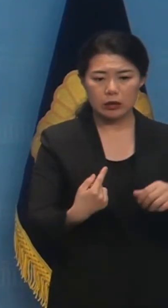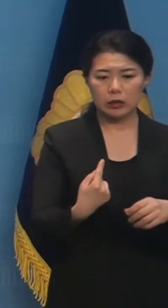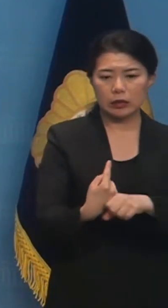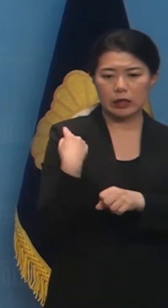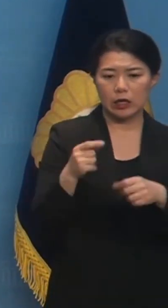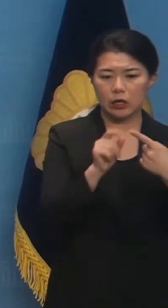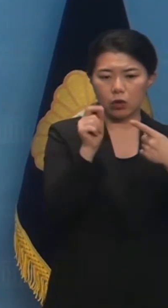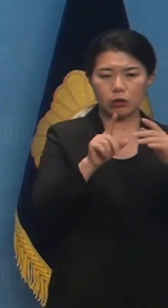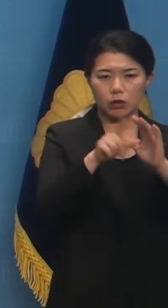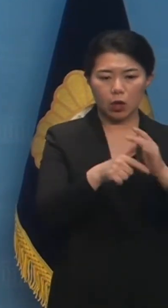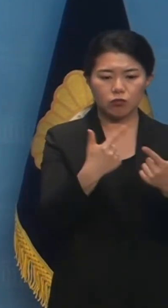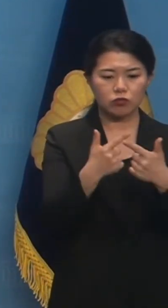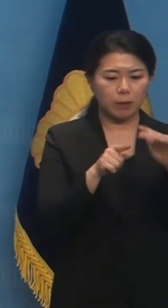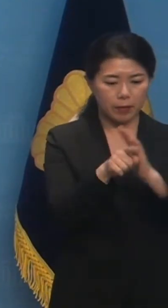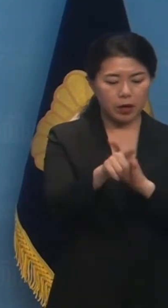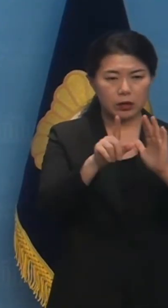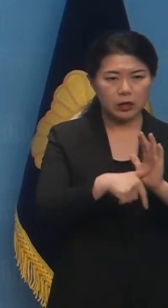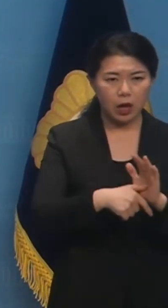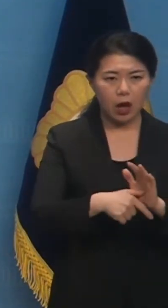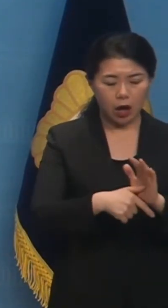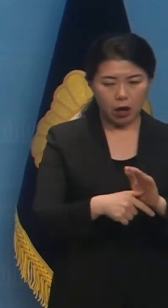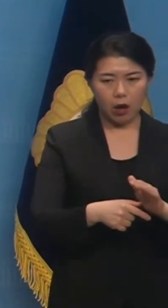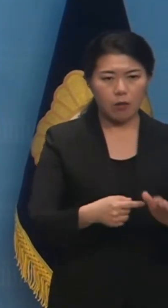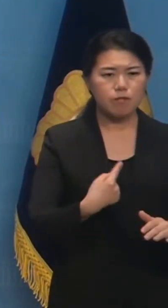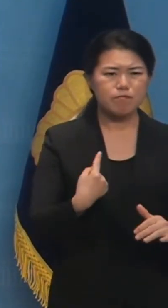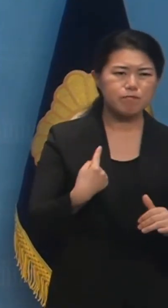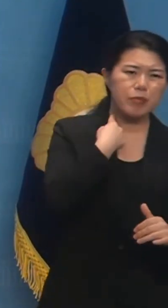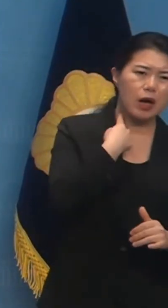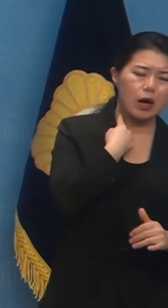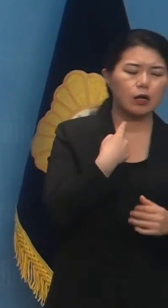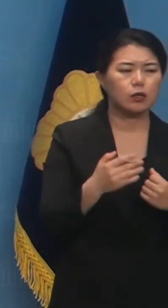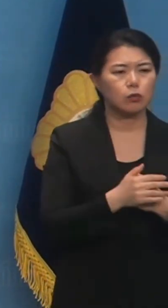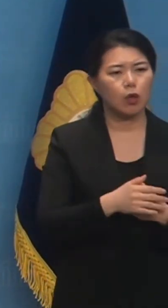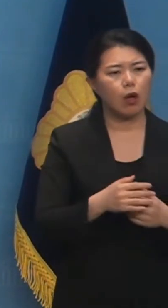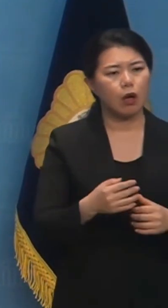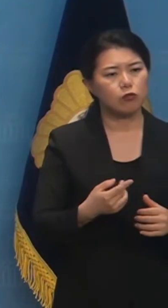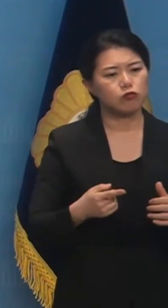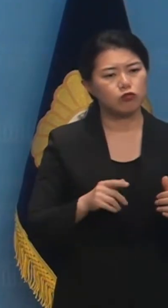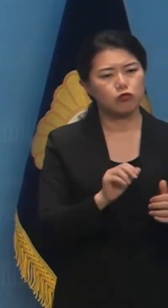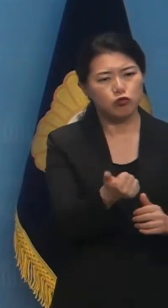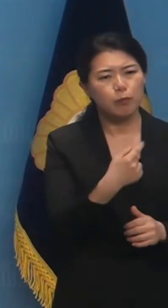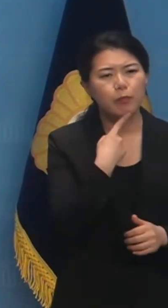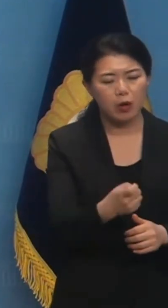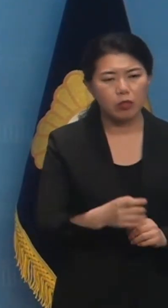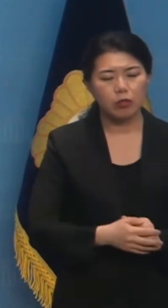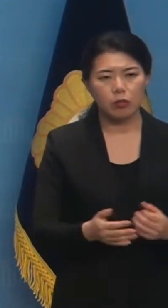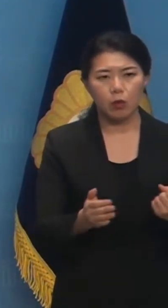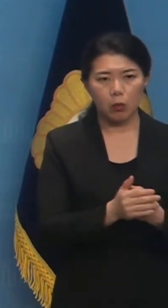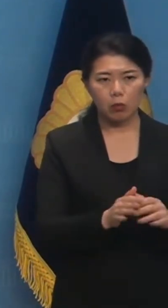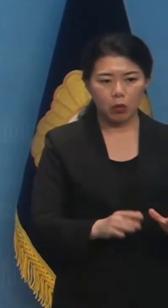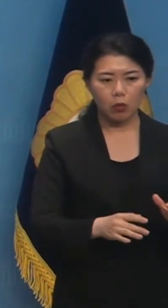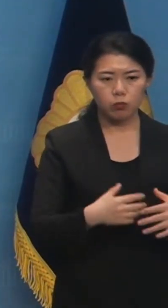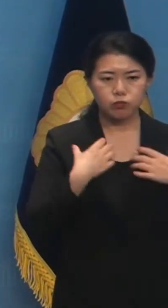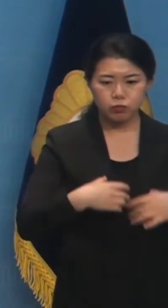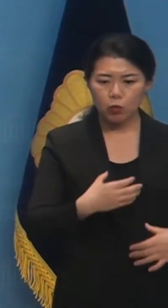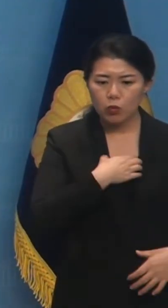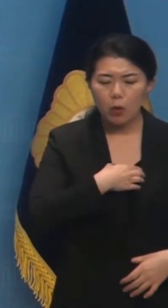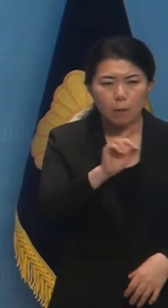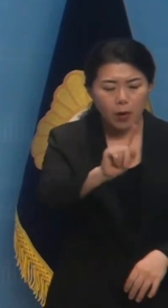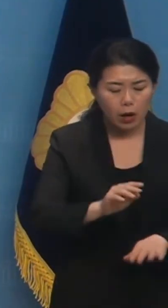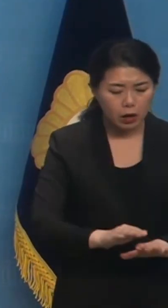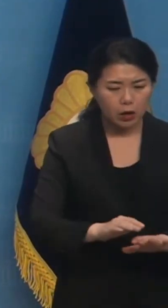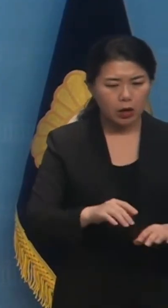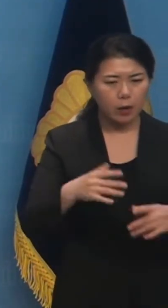1월 부산 방문 당시 정치 테러로 인해 목숨을 잃을 뻔한 적이 있습니다. 이러한 신변 위협의 원인에는 그간